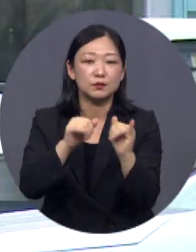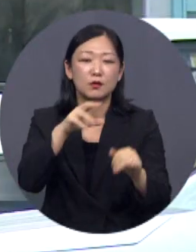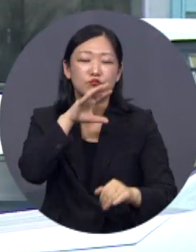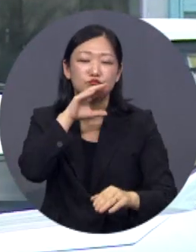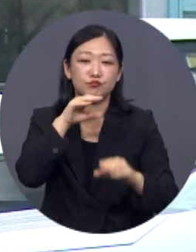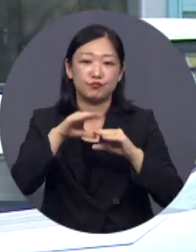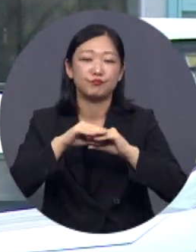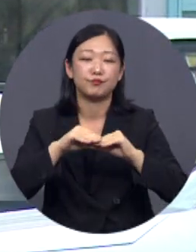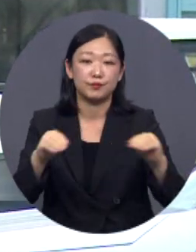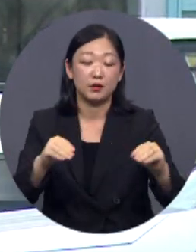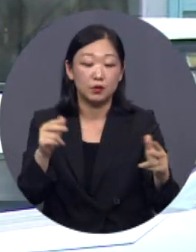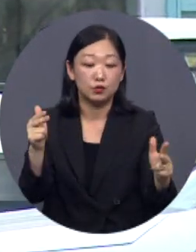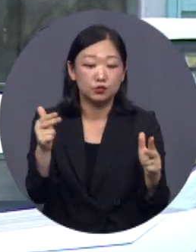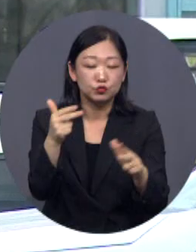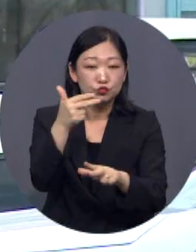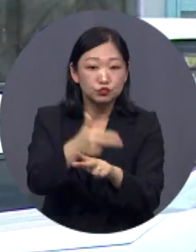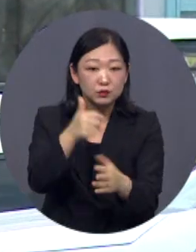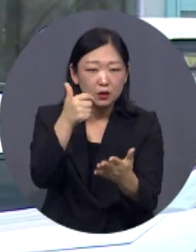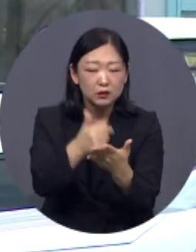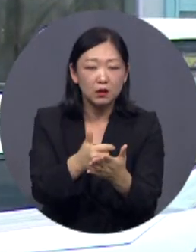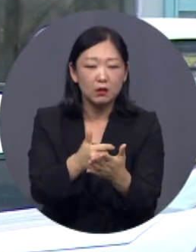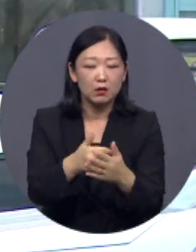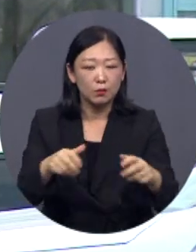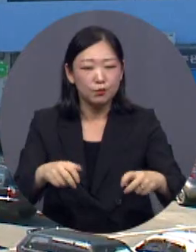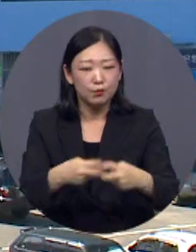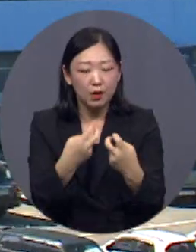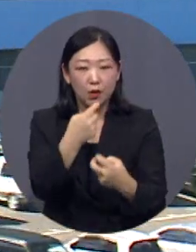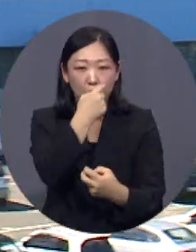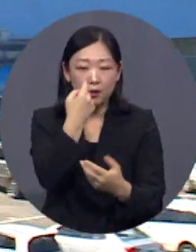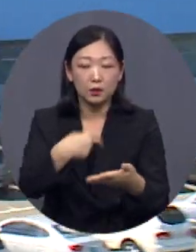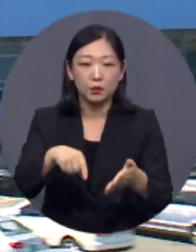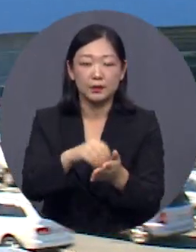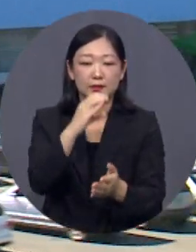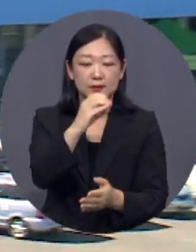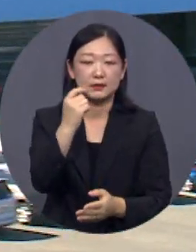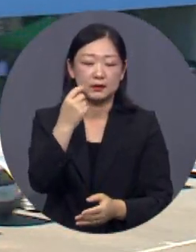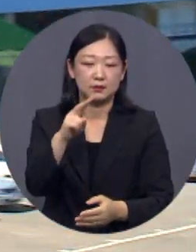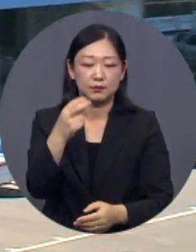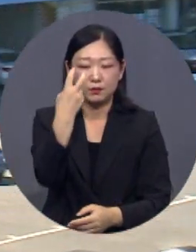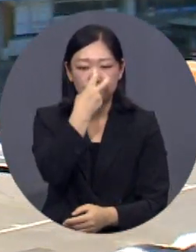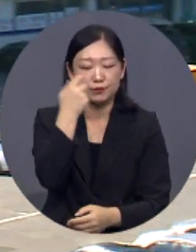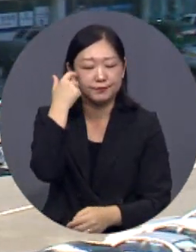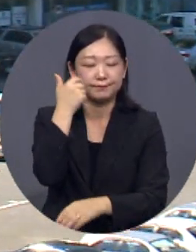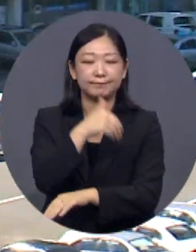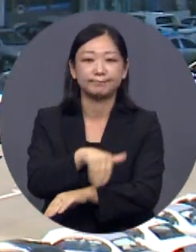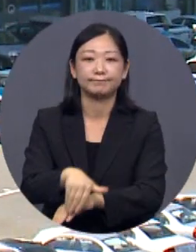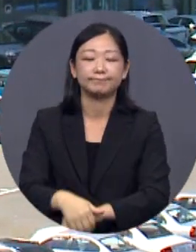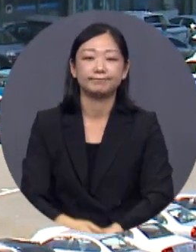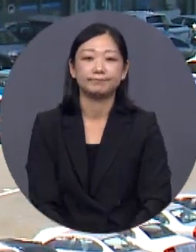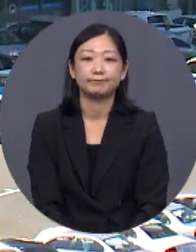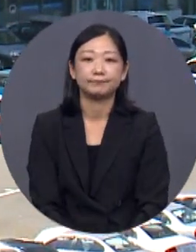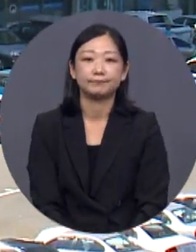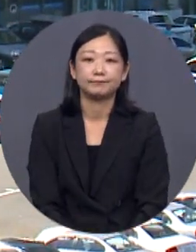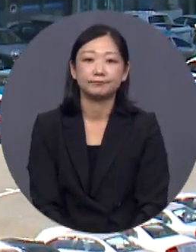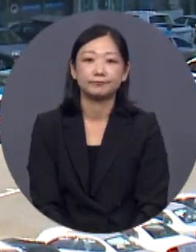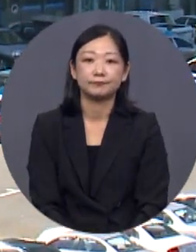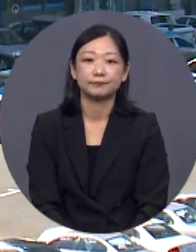해결하고 주차장내 차량 사고 등 사실 확인을 위해 CCTV 모니터링 할